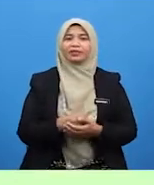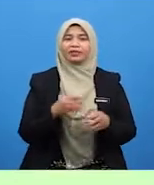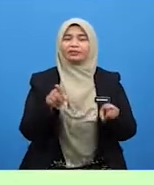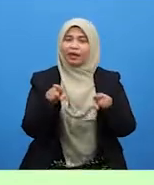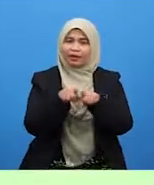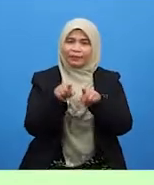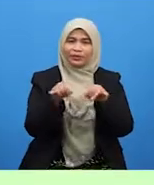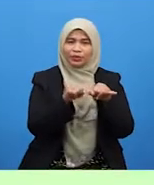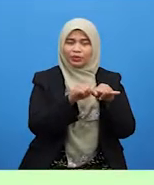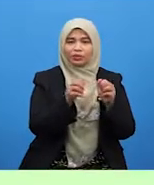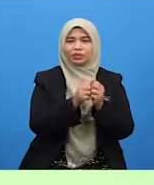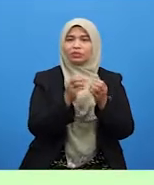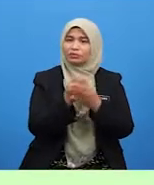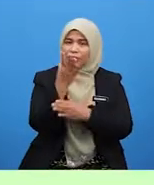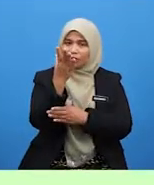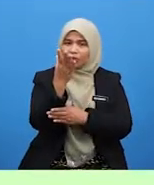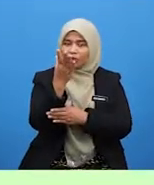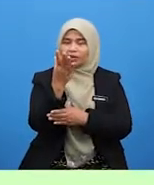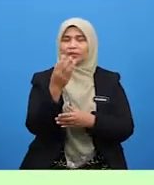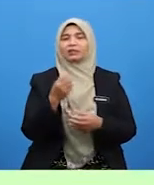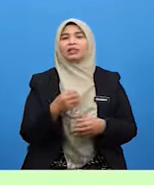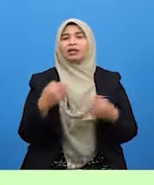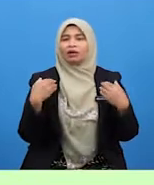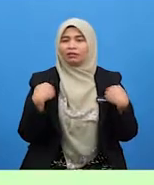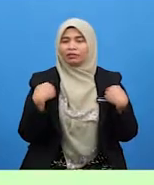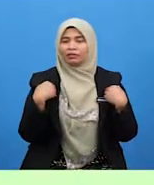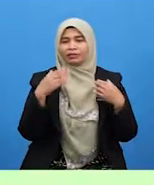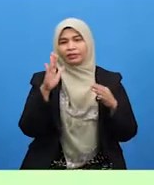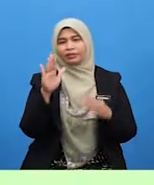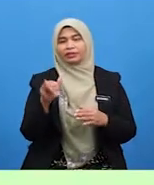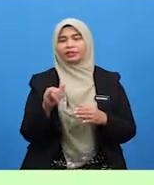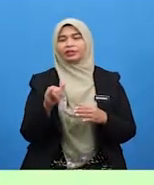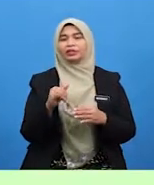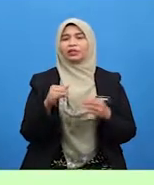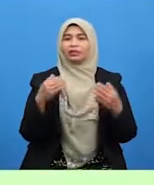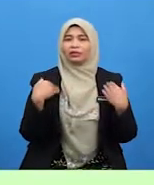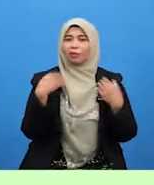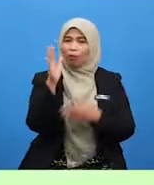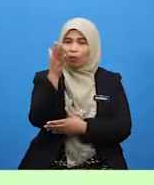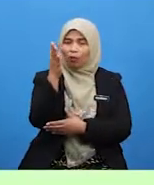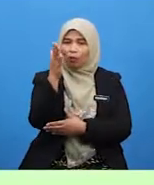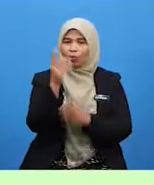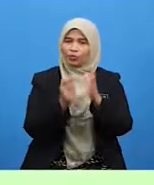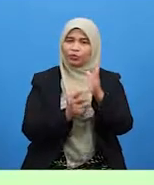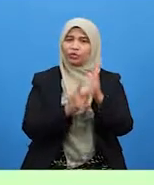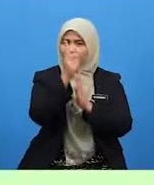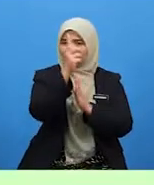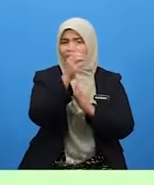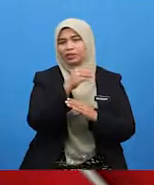tumbuh-tumbuhan, ada yang menjalar, ada yang mempunyai pokok-pokok yang tinggi dan